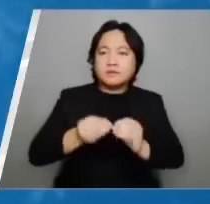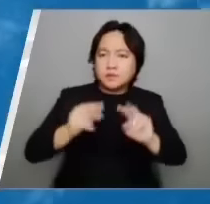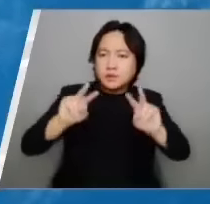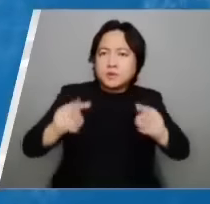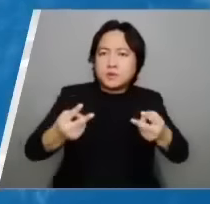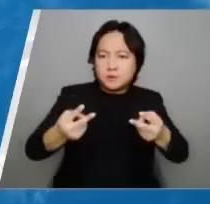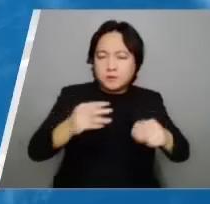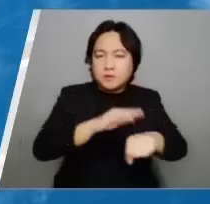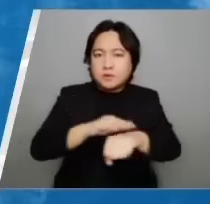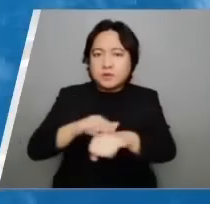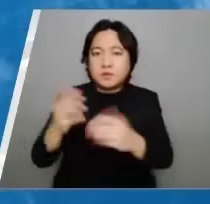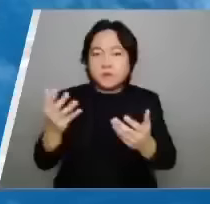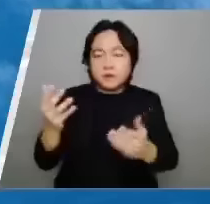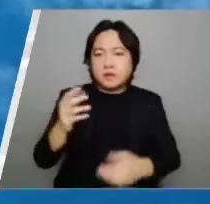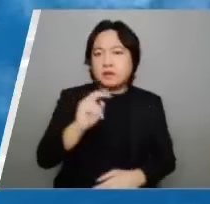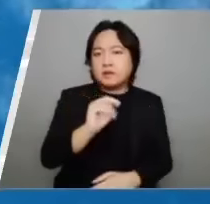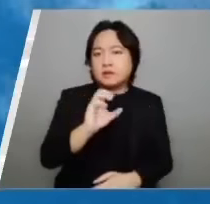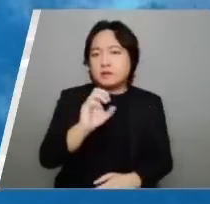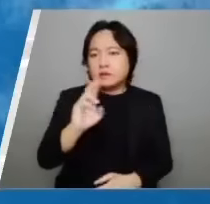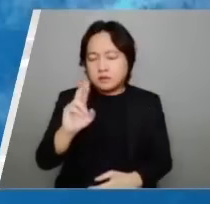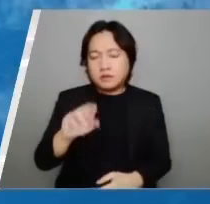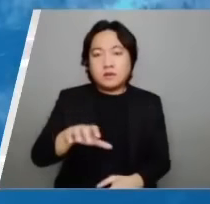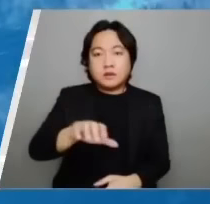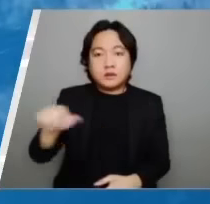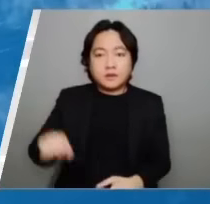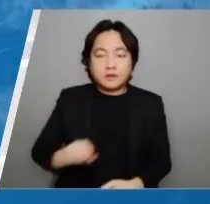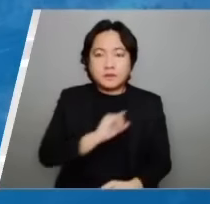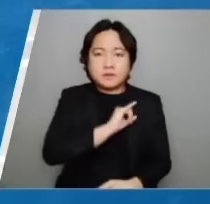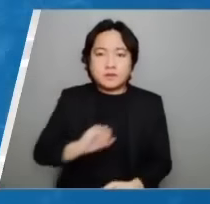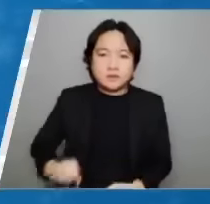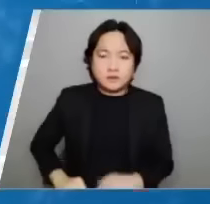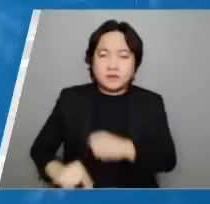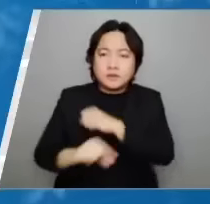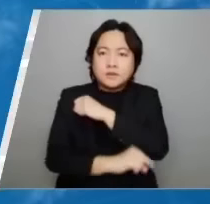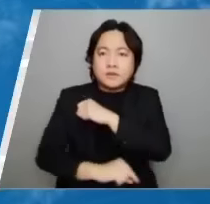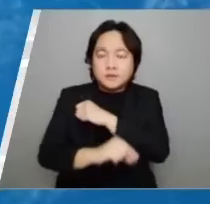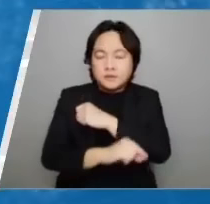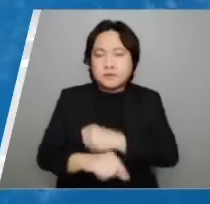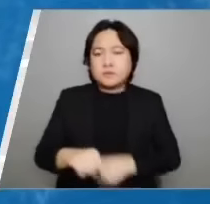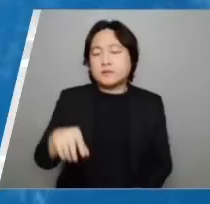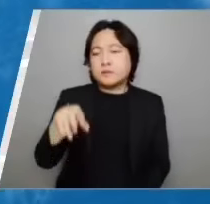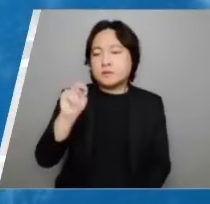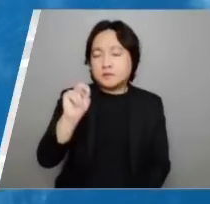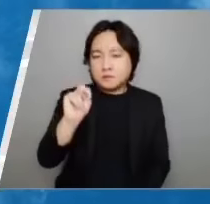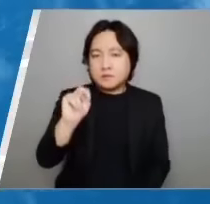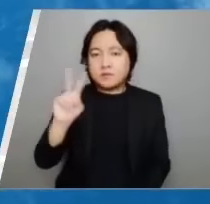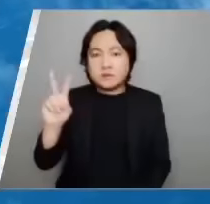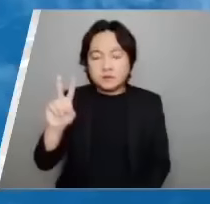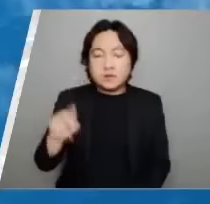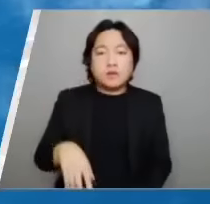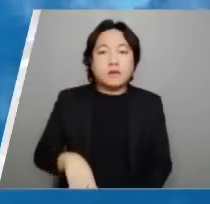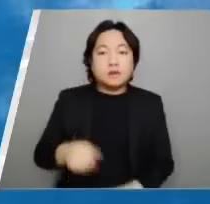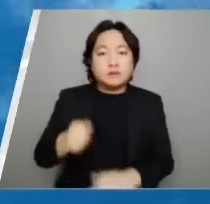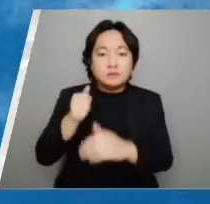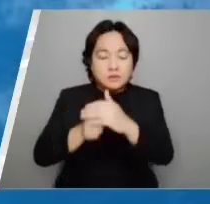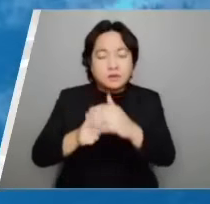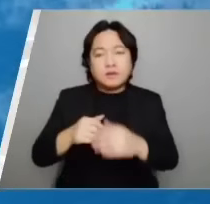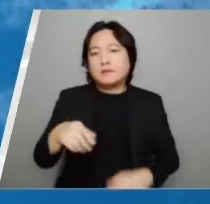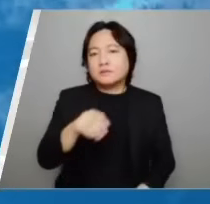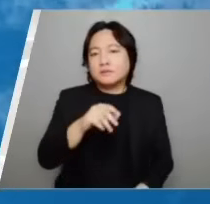Cagayan kasama ang Babuyan Islands, Isabela, Quirino, Nueva Vizcaya, Apayao, Kalinga, Abra